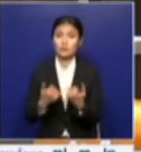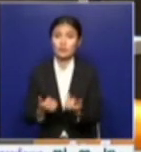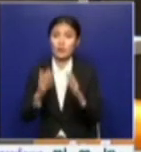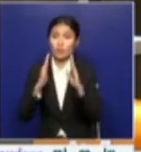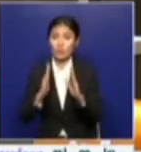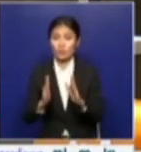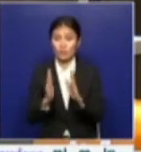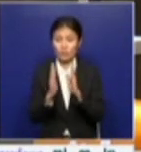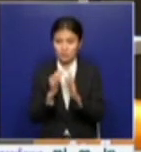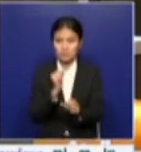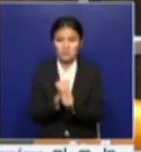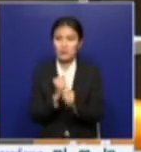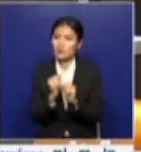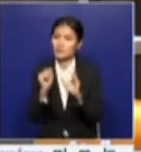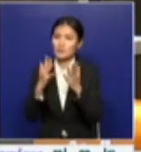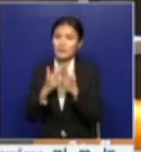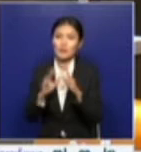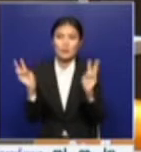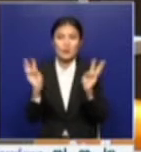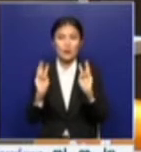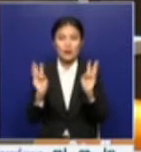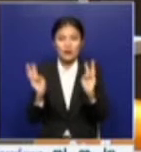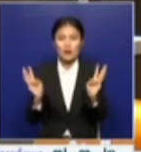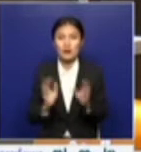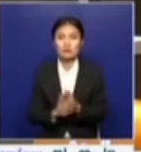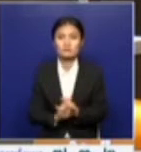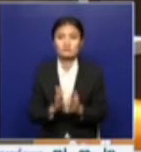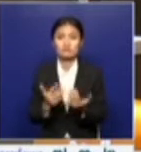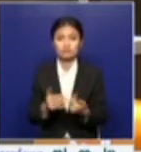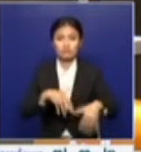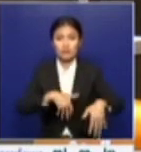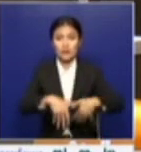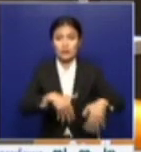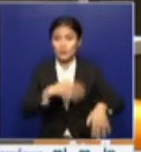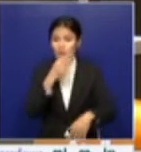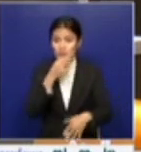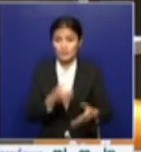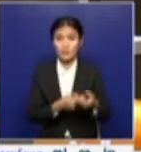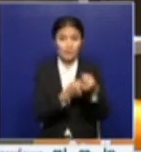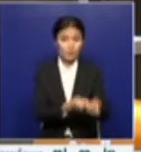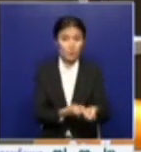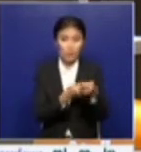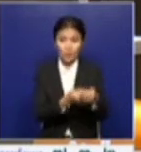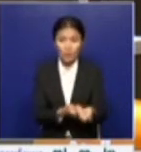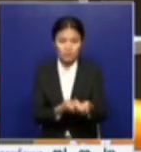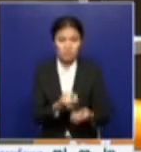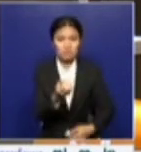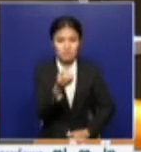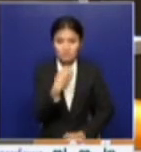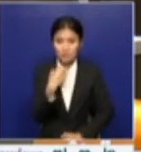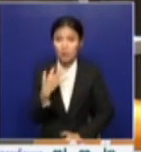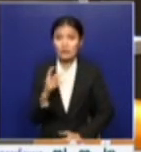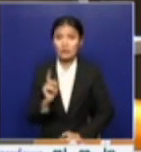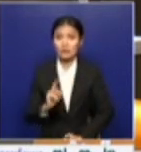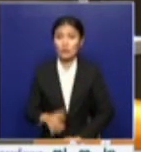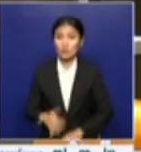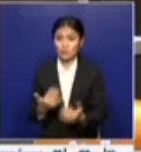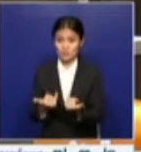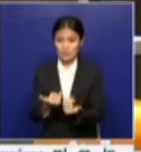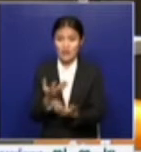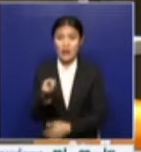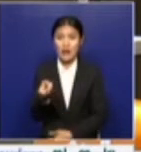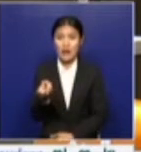ได้รับเสียงอย่างมากจากพี่น้องที่เป็นเกษตรกรว่าวันนี้ราคาข้าวเหนียว